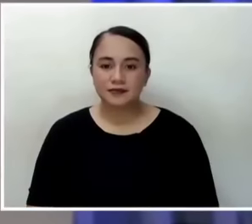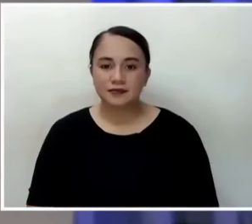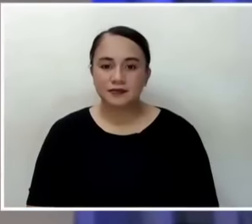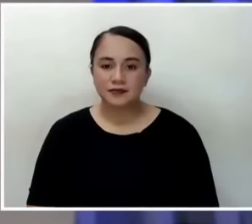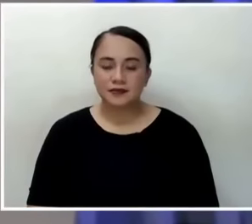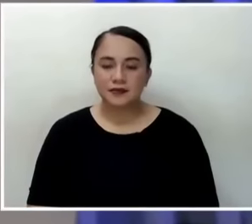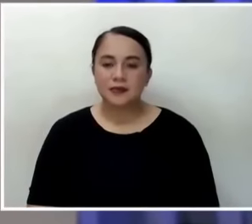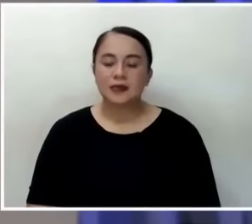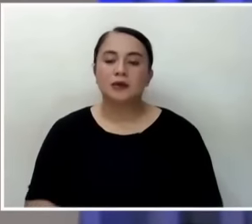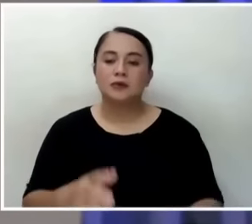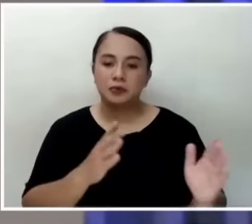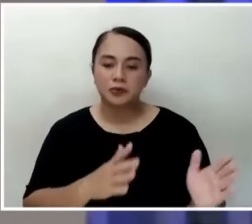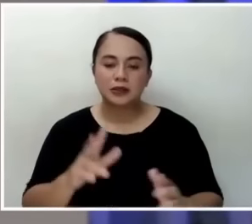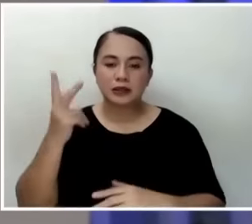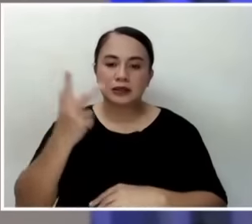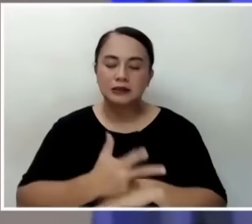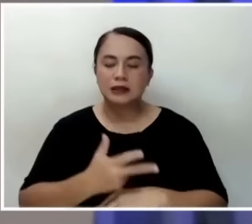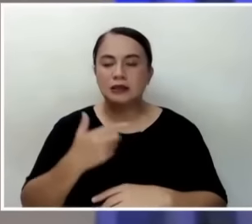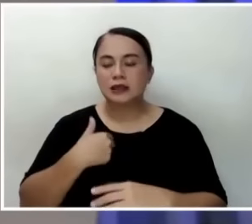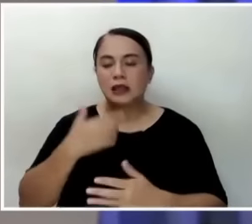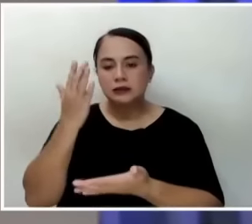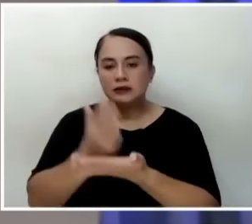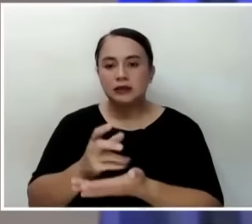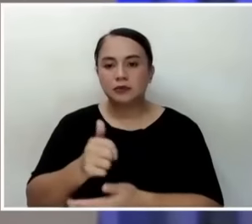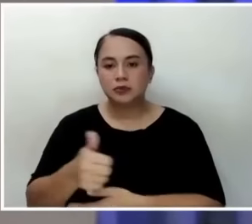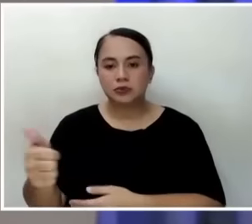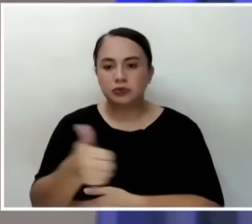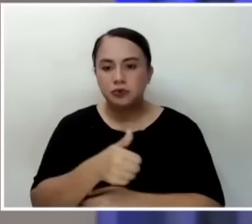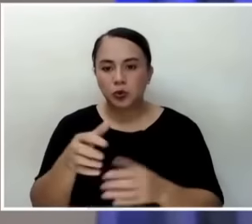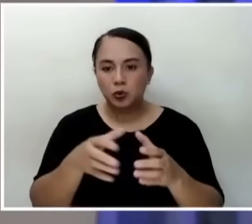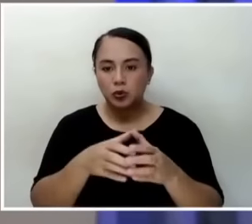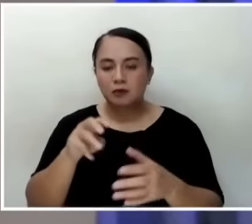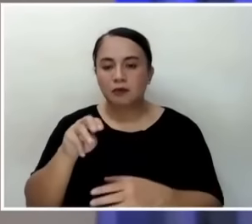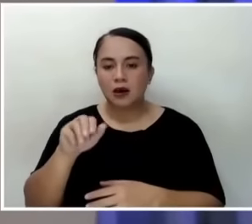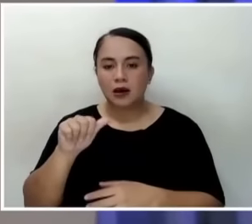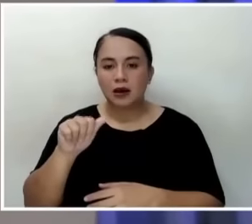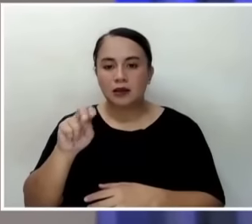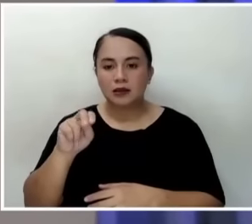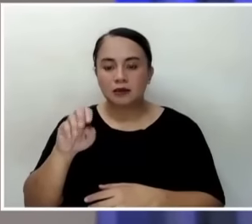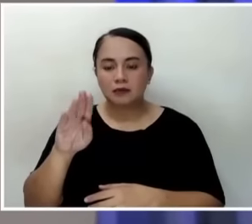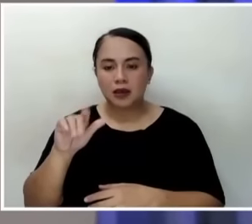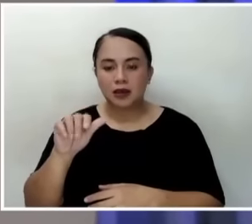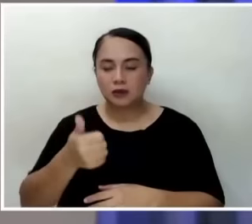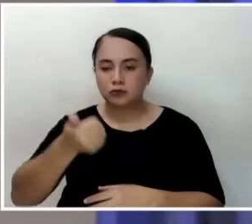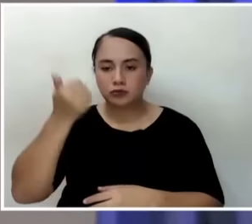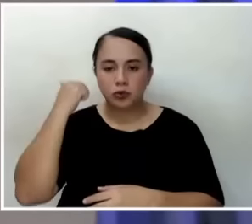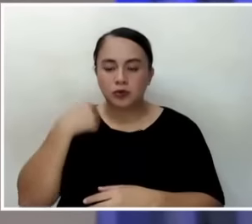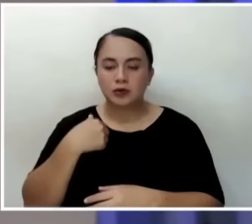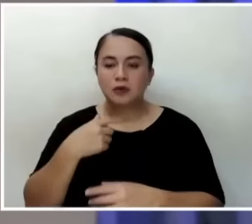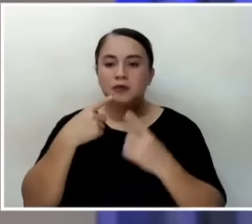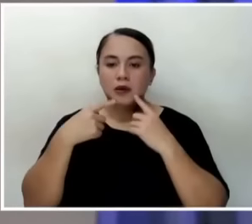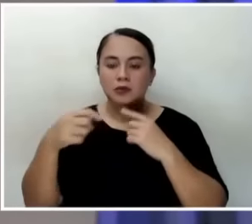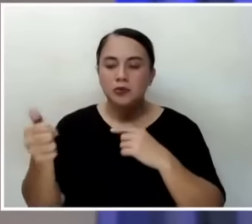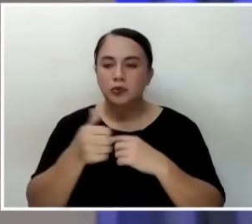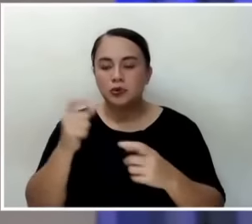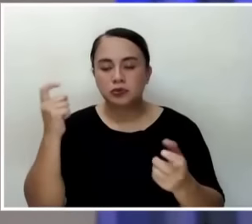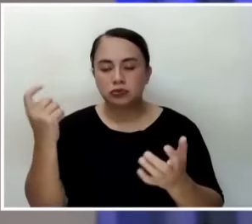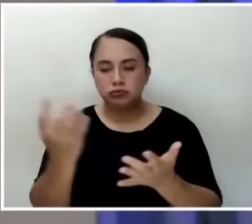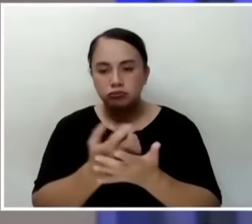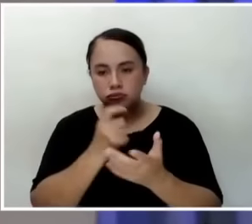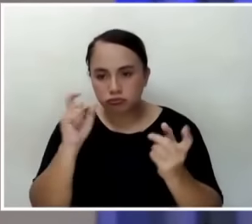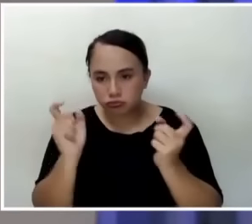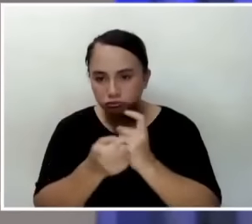Nagkasa ng tatlong araw na tigil pasada ang transport group na manibela na tutol sa Public Transport Modernization Program.